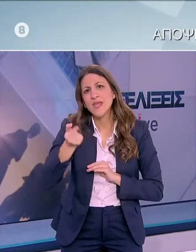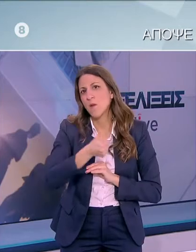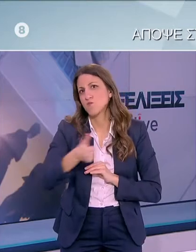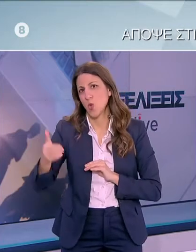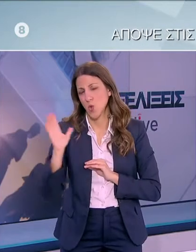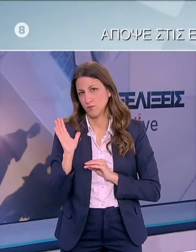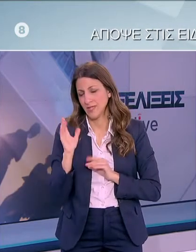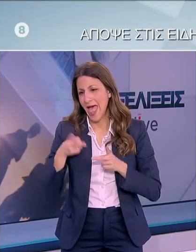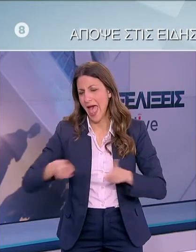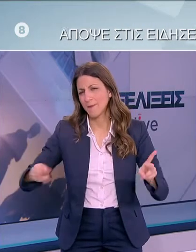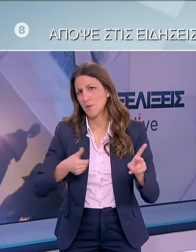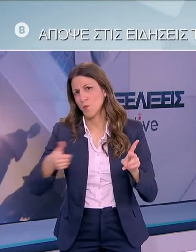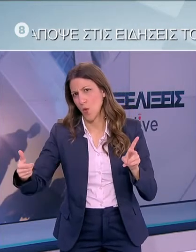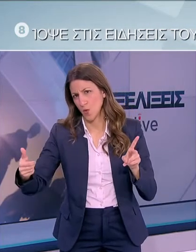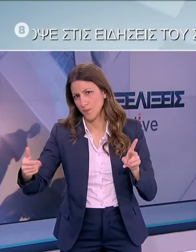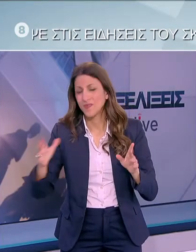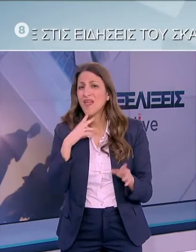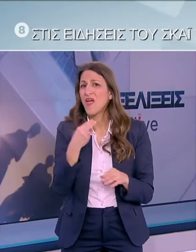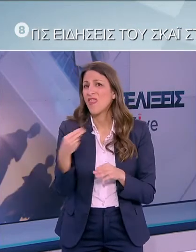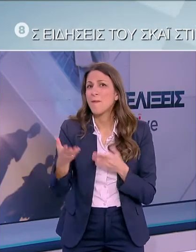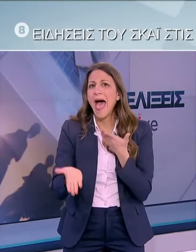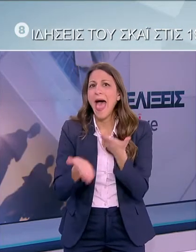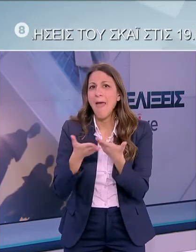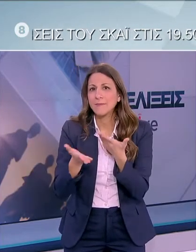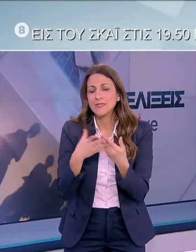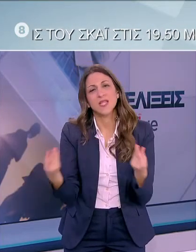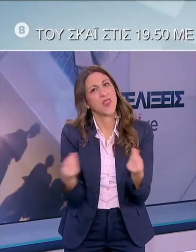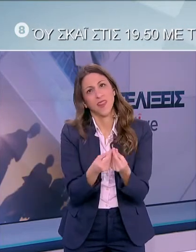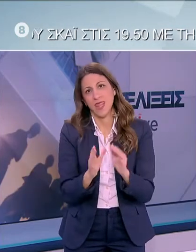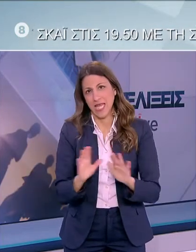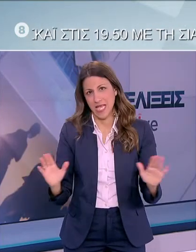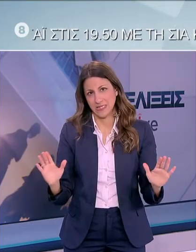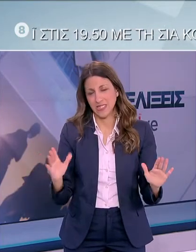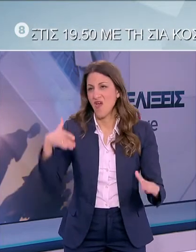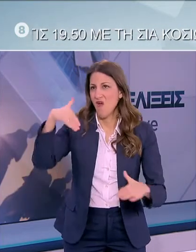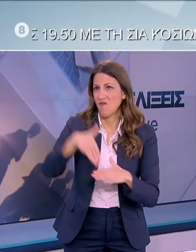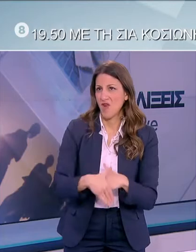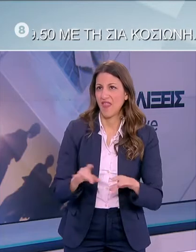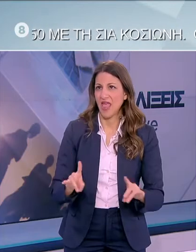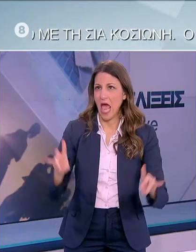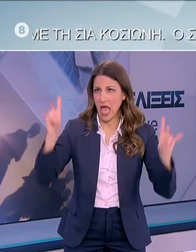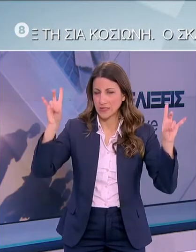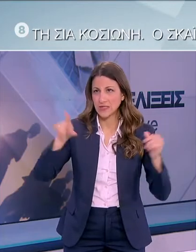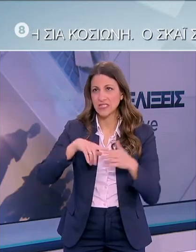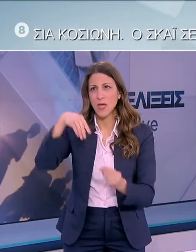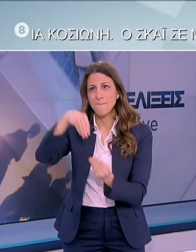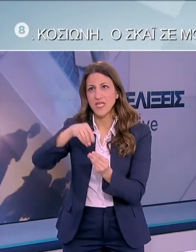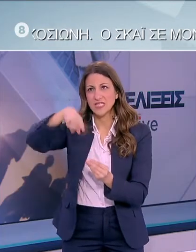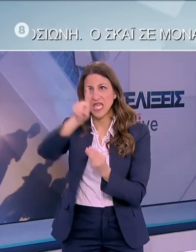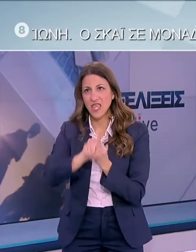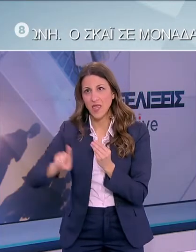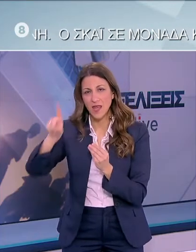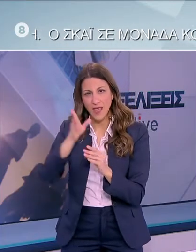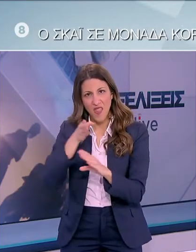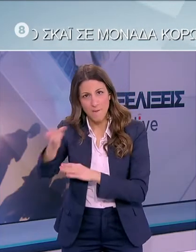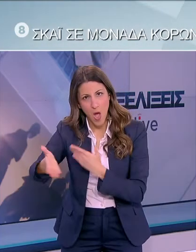δεν περιλαμβάνονται οι μετακινήσεις σε σπίτια συγγενών και φίλων για την Ανάσταση ή την Κυριακή του Πάσχα. Τέτοιος λόγος μετακίνησης δεν υπάρχει και ας